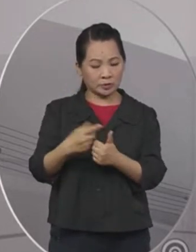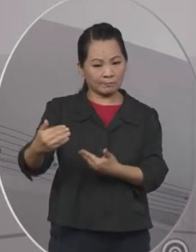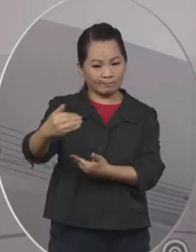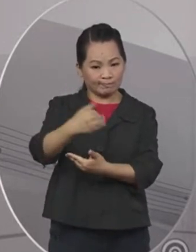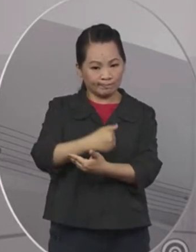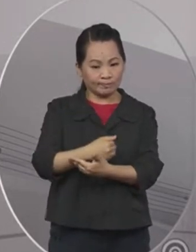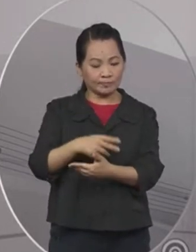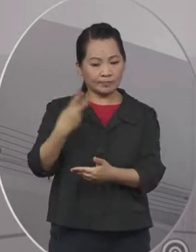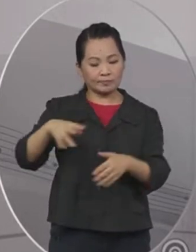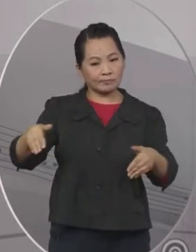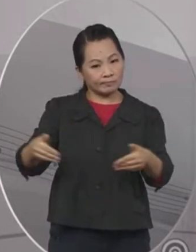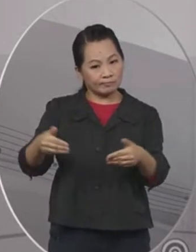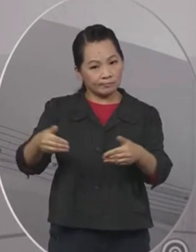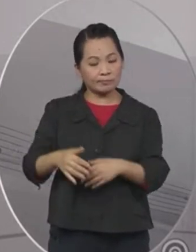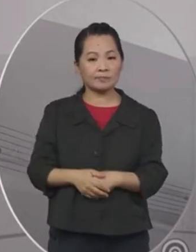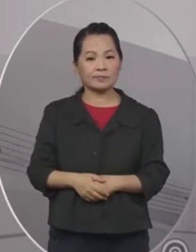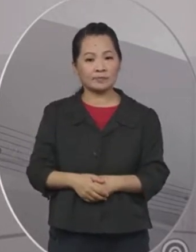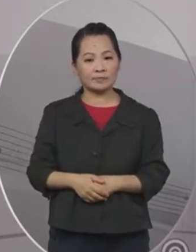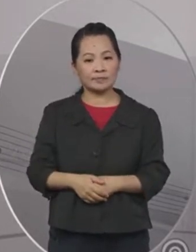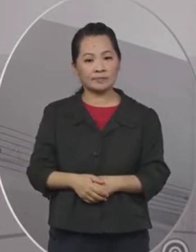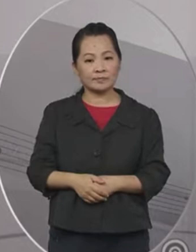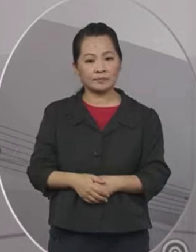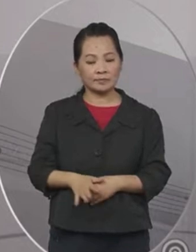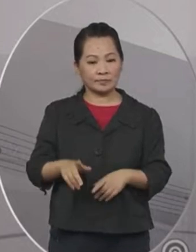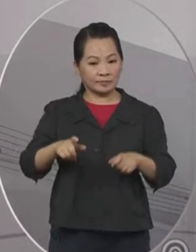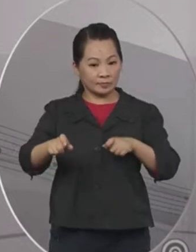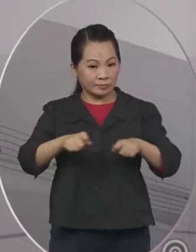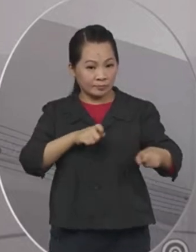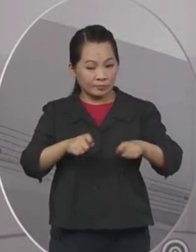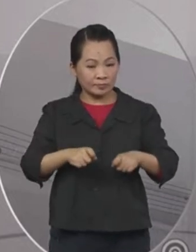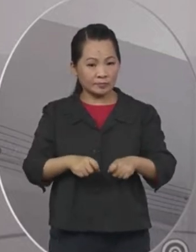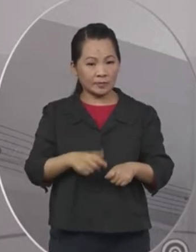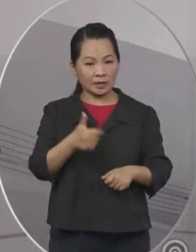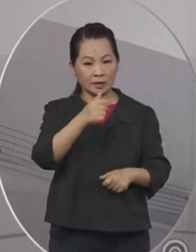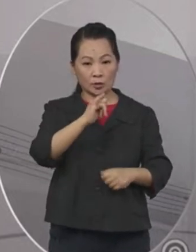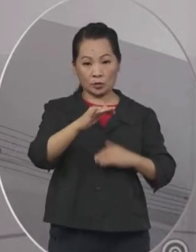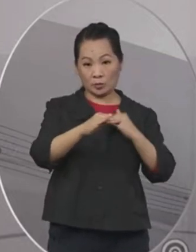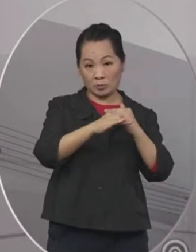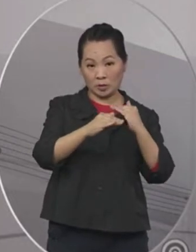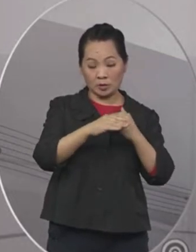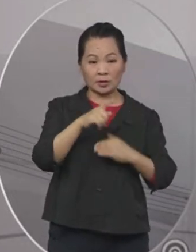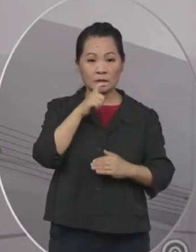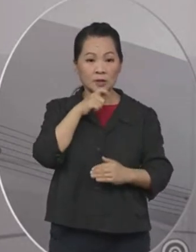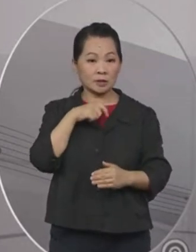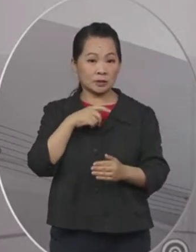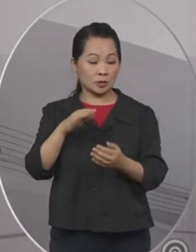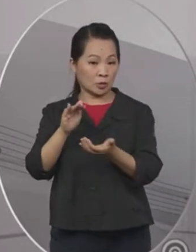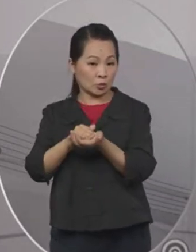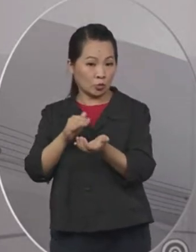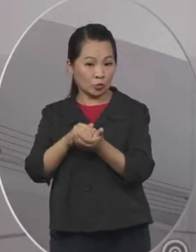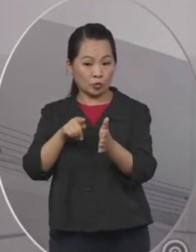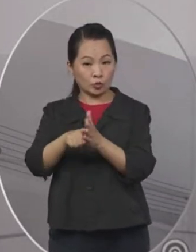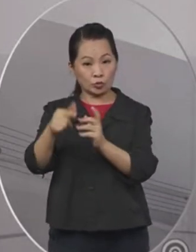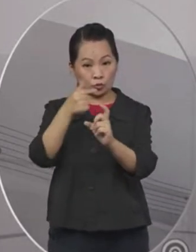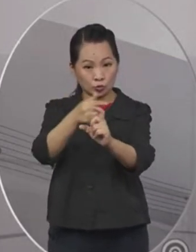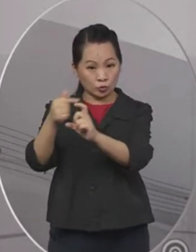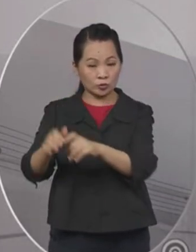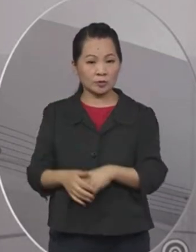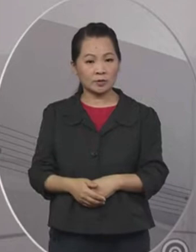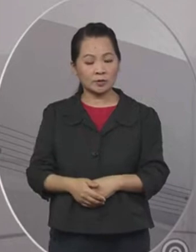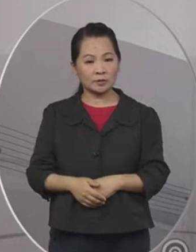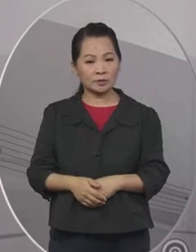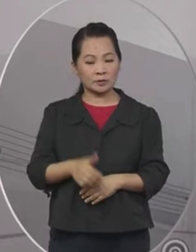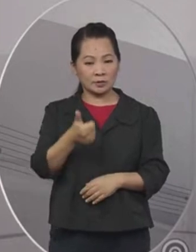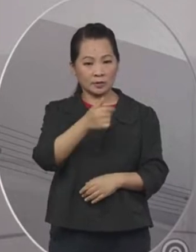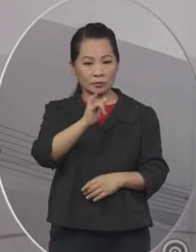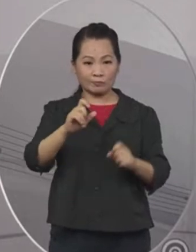发，在社子岛规划性别平等性专区以及博弈专区，让各性别皆可在